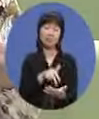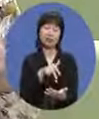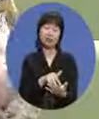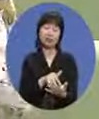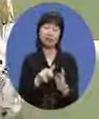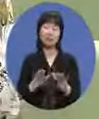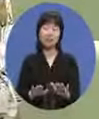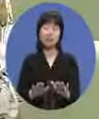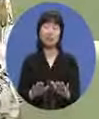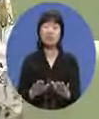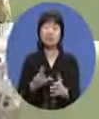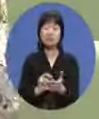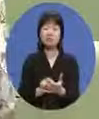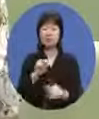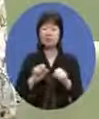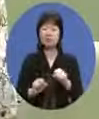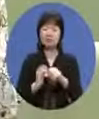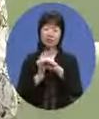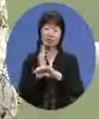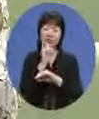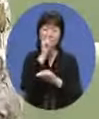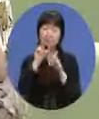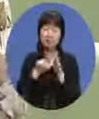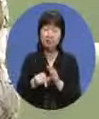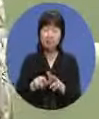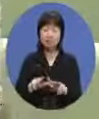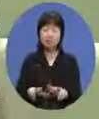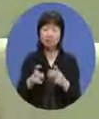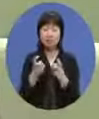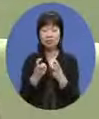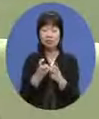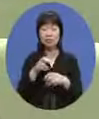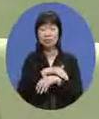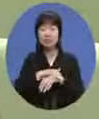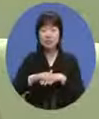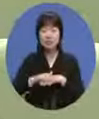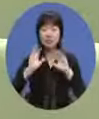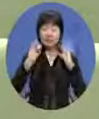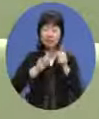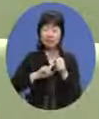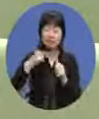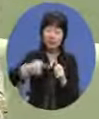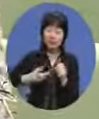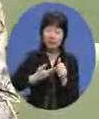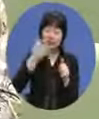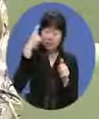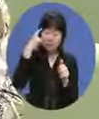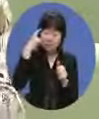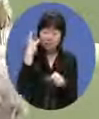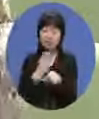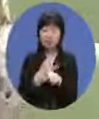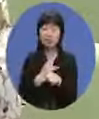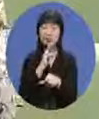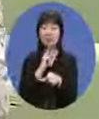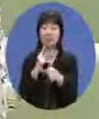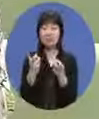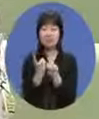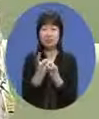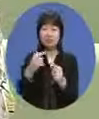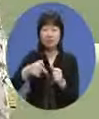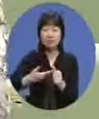상태에서 그래도 이 문제 행동이 도가 지나칠 때는 요걸 어떻게 잘 아이를 가르칠까 이런 생각을 하시면 돼요. 그러니까